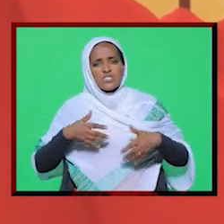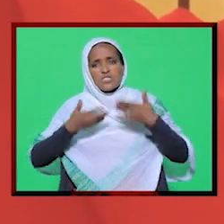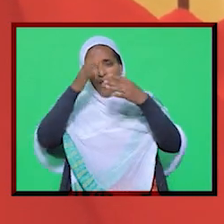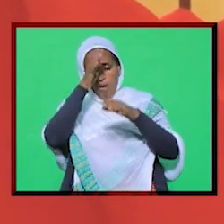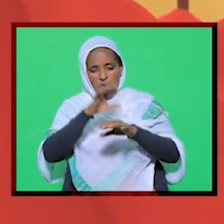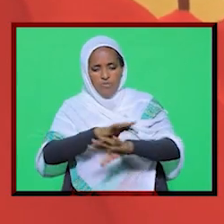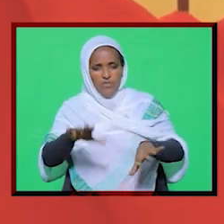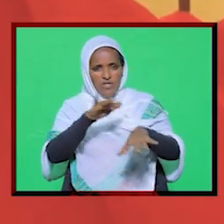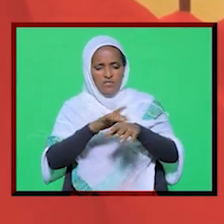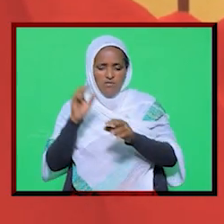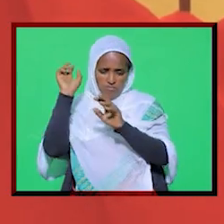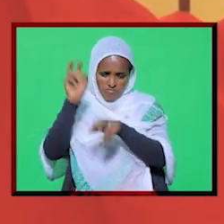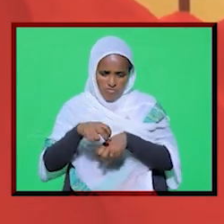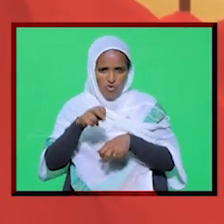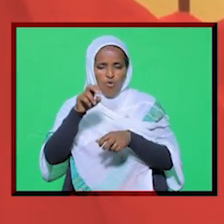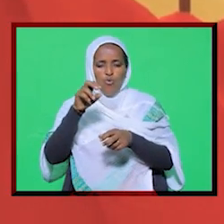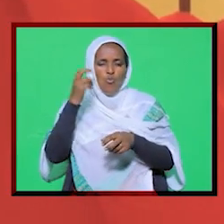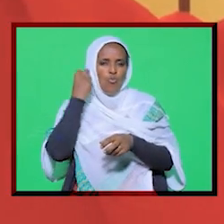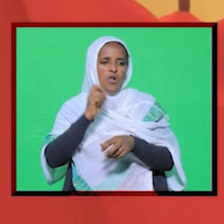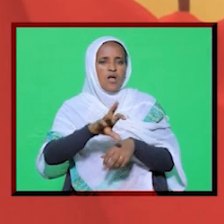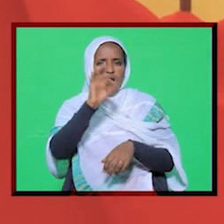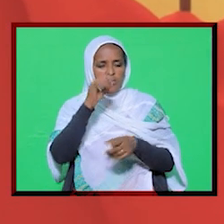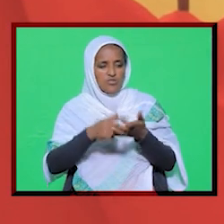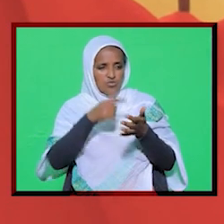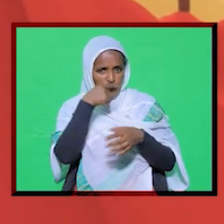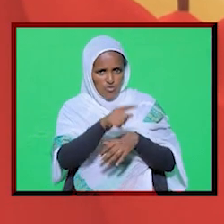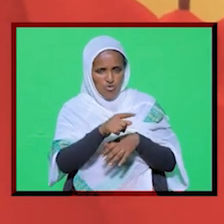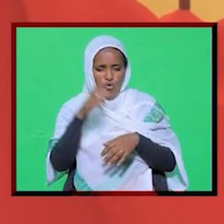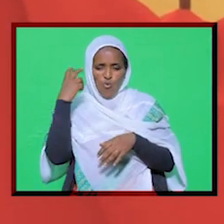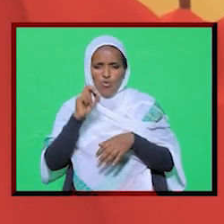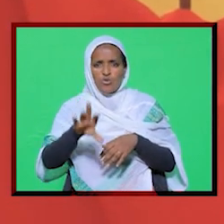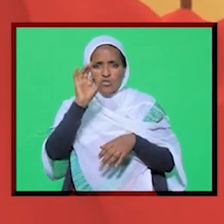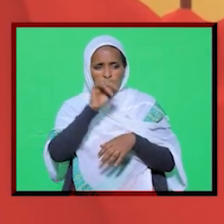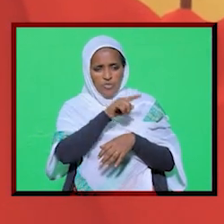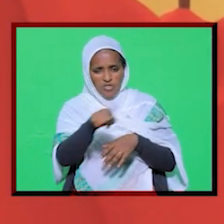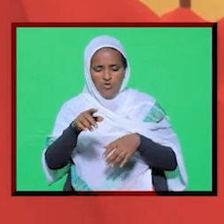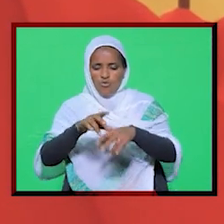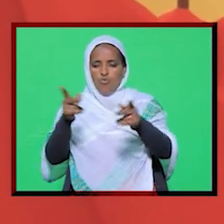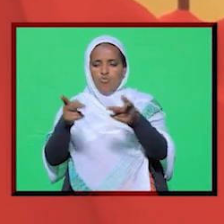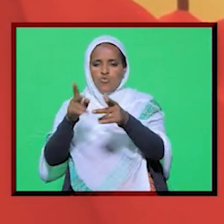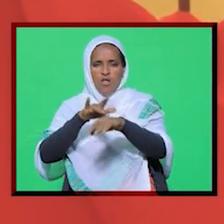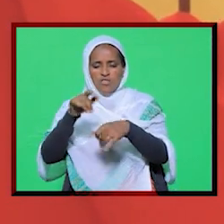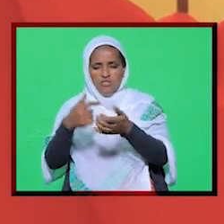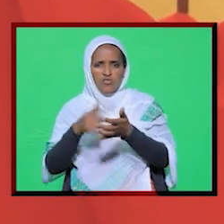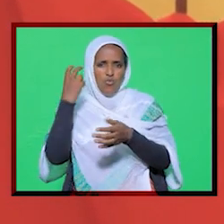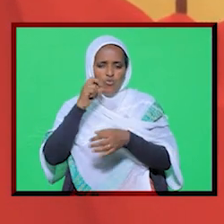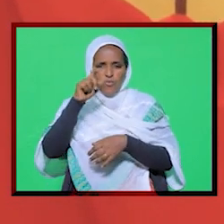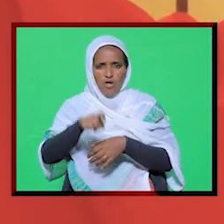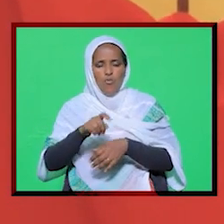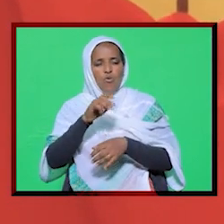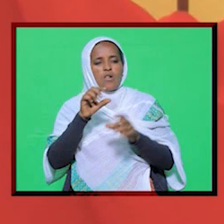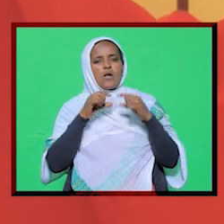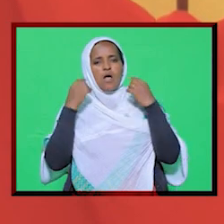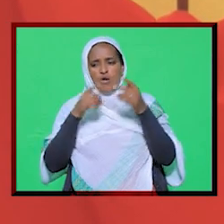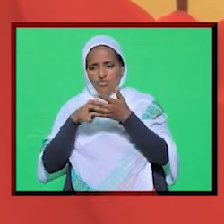አባትህ መሬት ላይ እኮ ወርቅ አገኘው አለው። ሲለው እንዴ ወርቁ የተገኘው በእሳቸው ርስት ላይ ነው፣ ስለዚህ ወርቁ የሚገባው ለእሳቸው